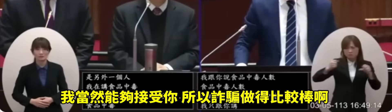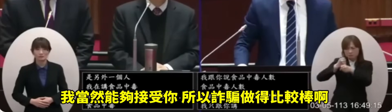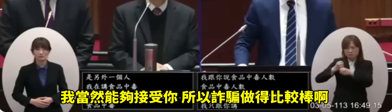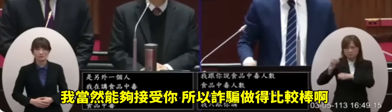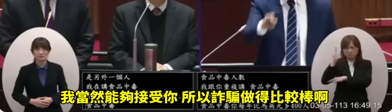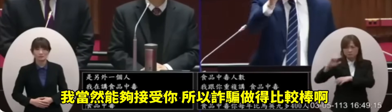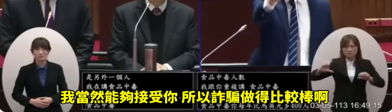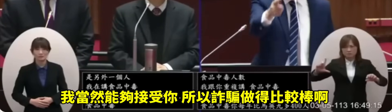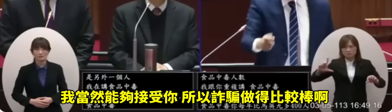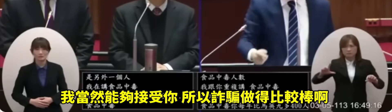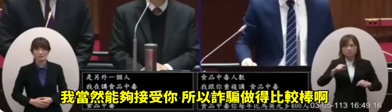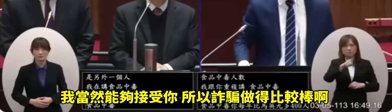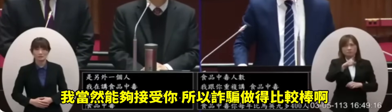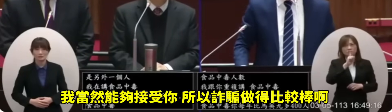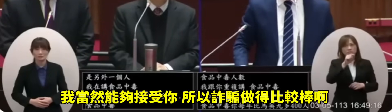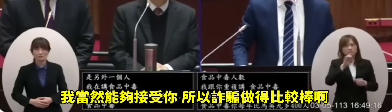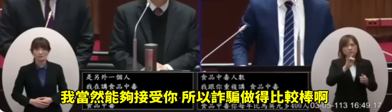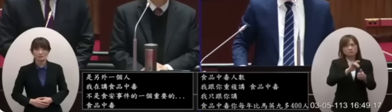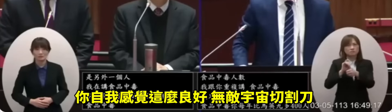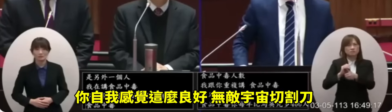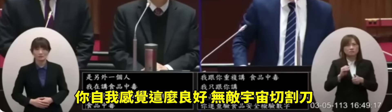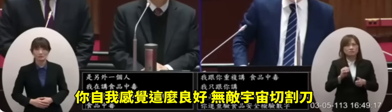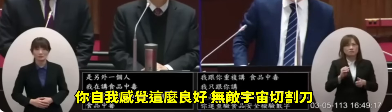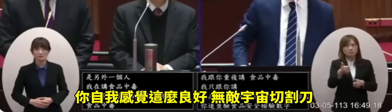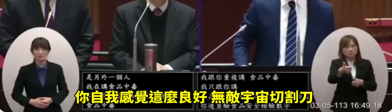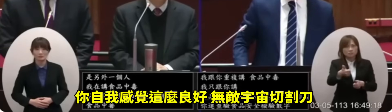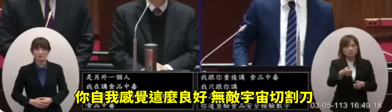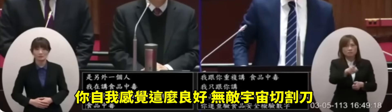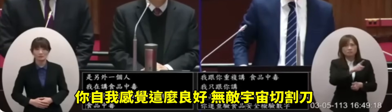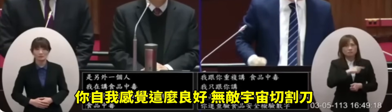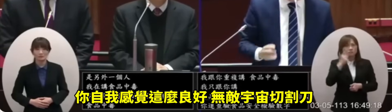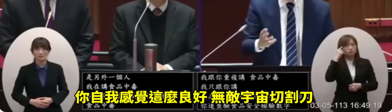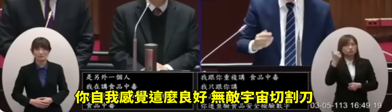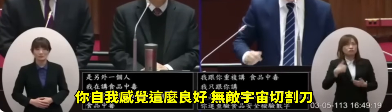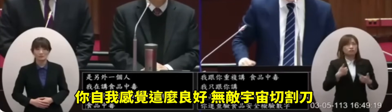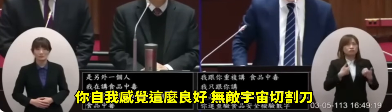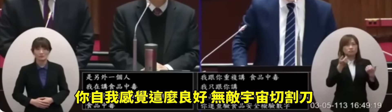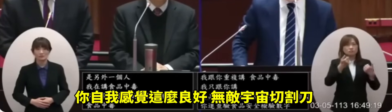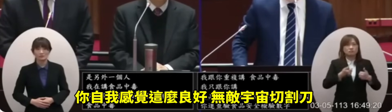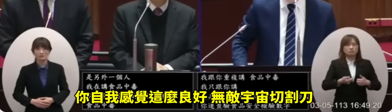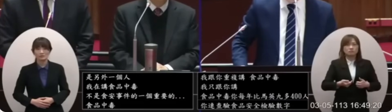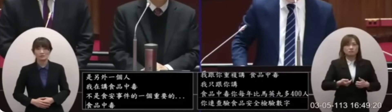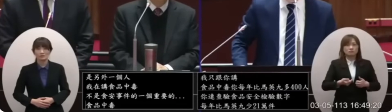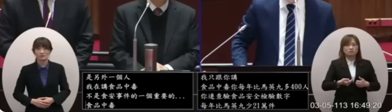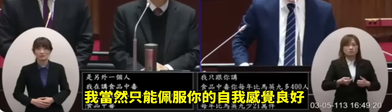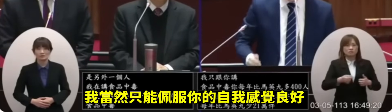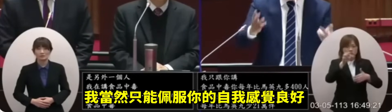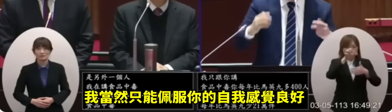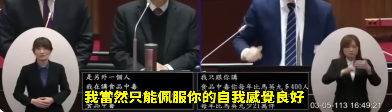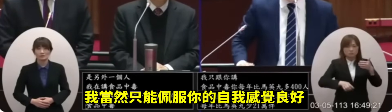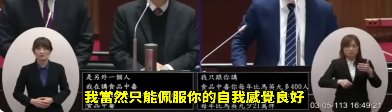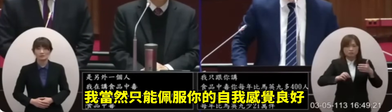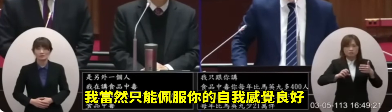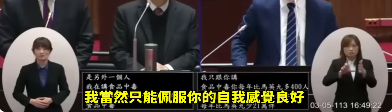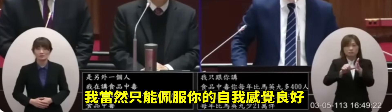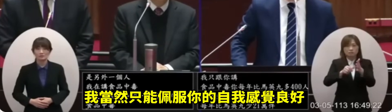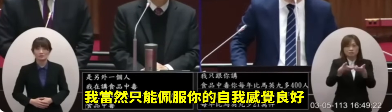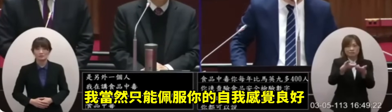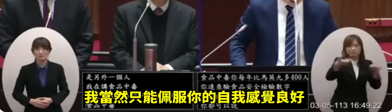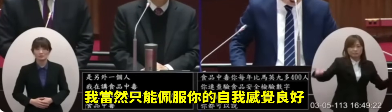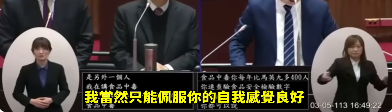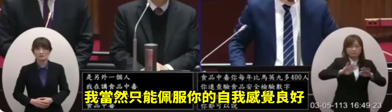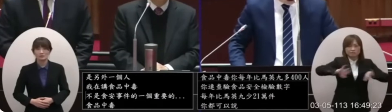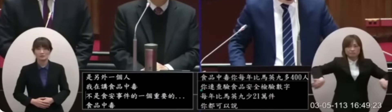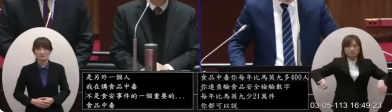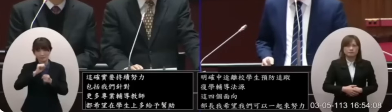够接受。你说你诈骗做得比较棒啊，你自我感觉这么良好，无敌宇宙切割刀，我当然只能佩服你的自我